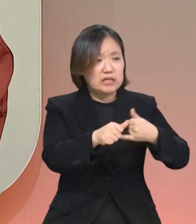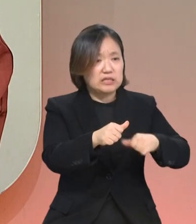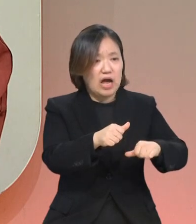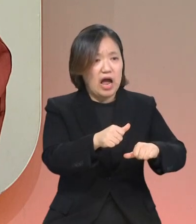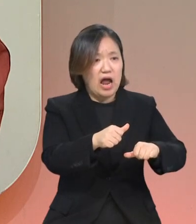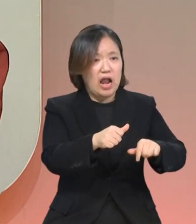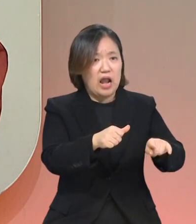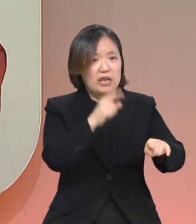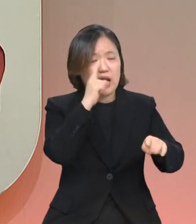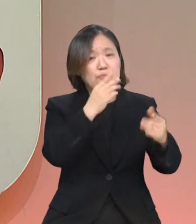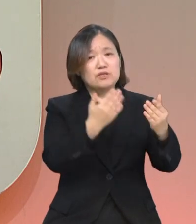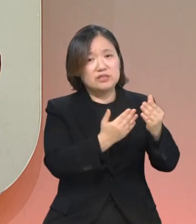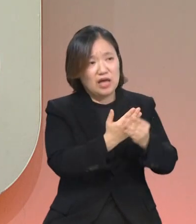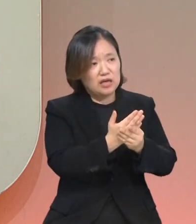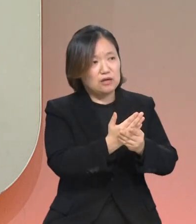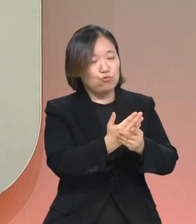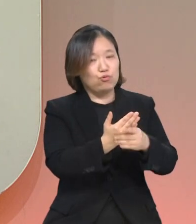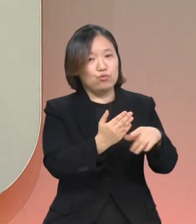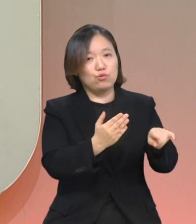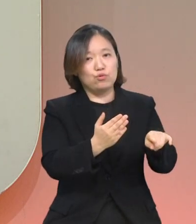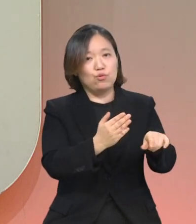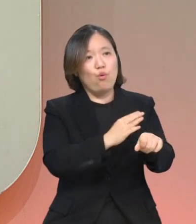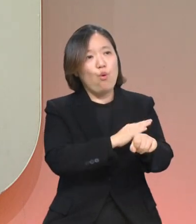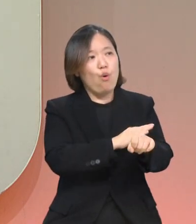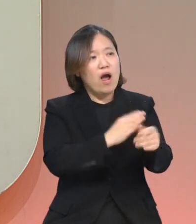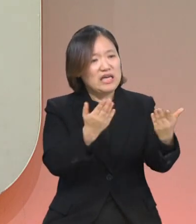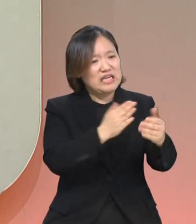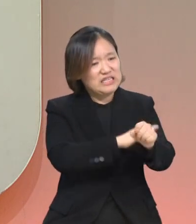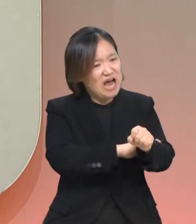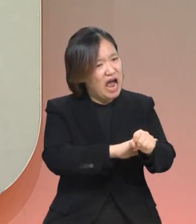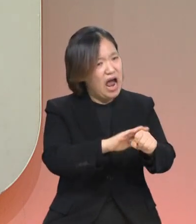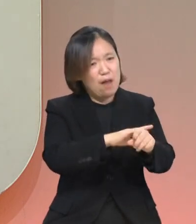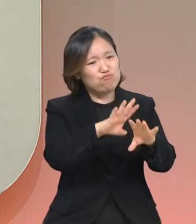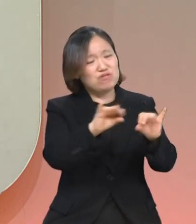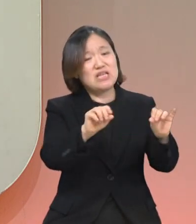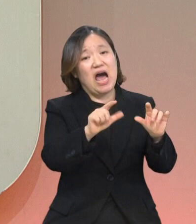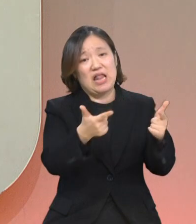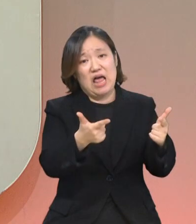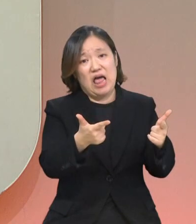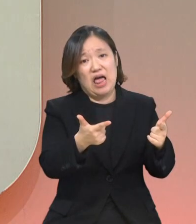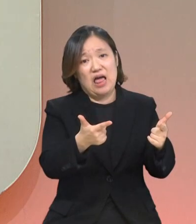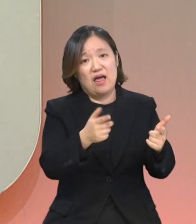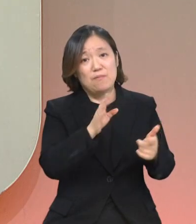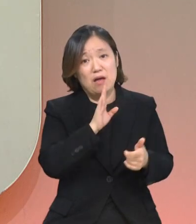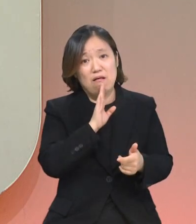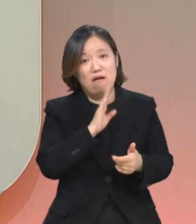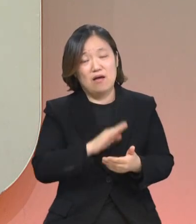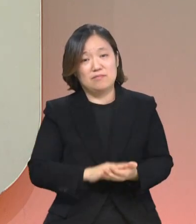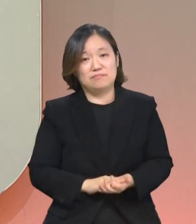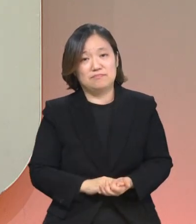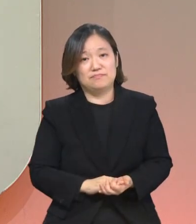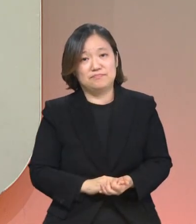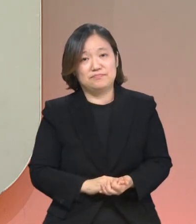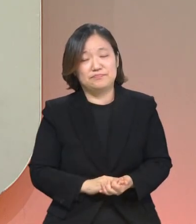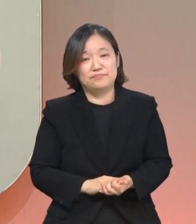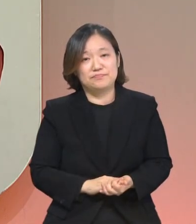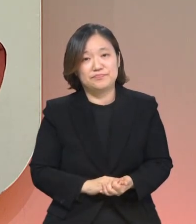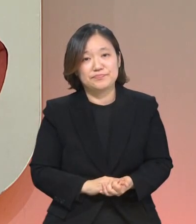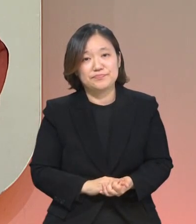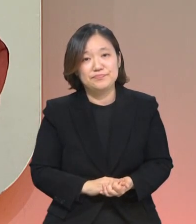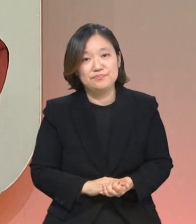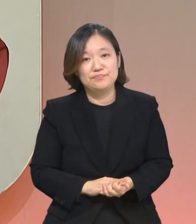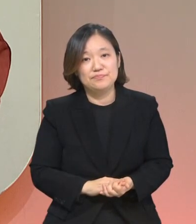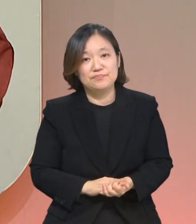그 신도들 그 자식들이 보면 이렇게 보면 일들이 잘 안